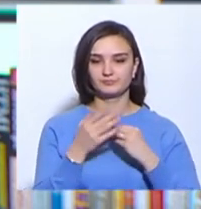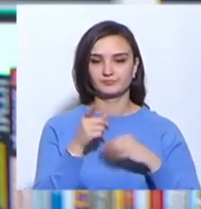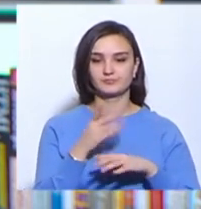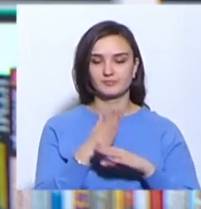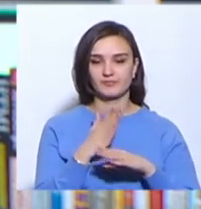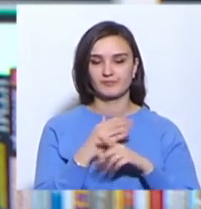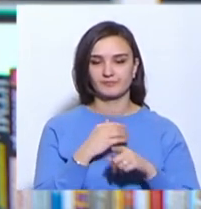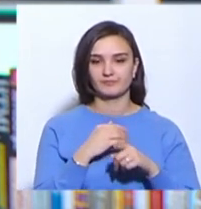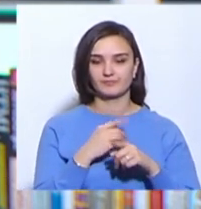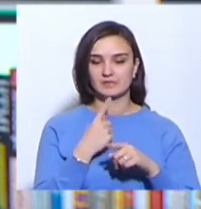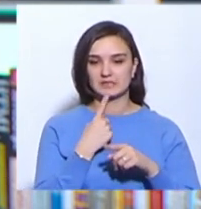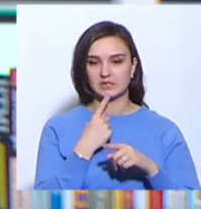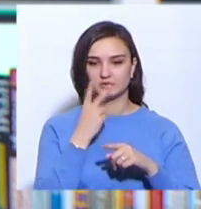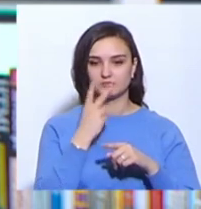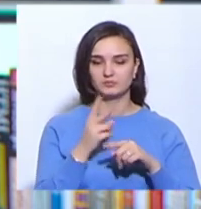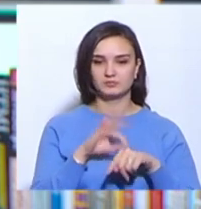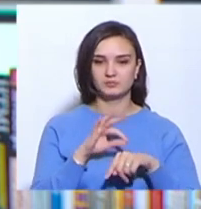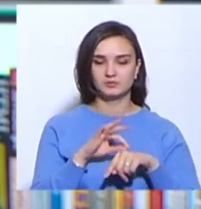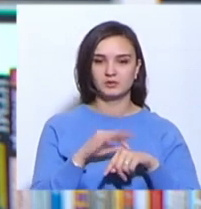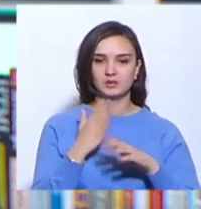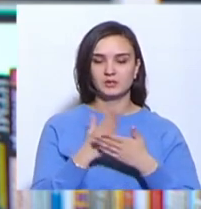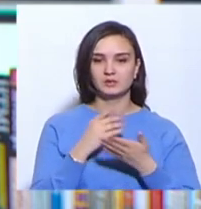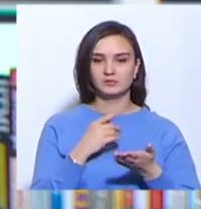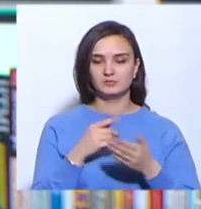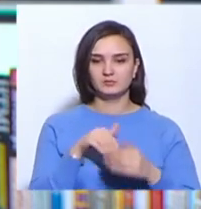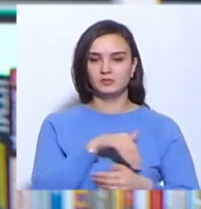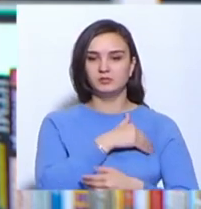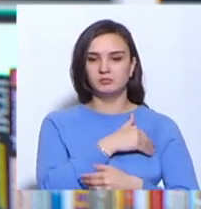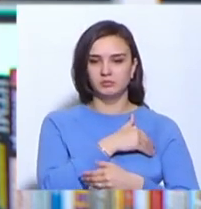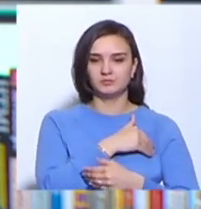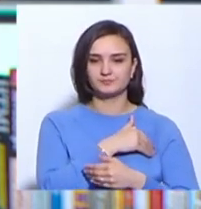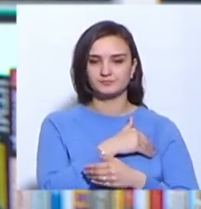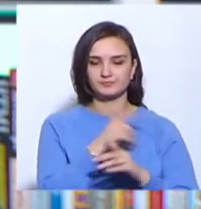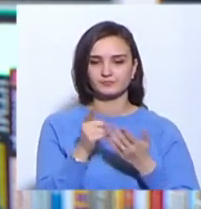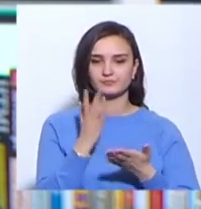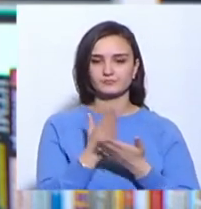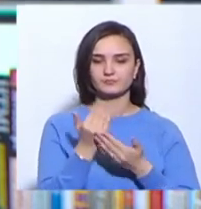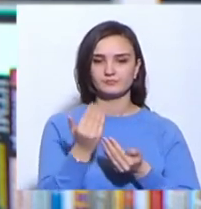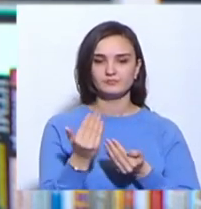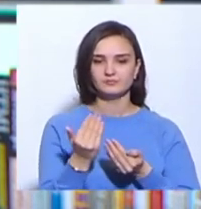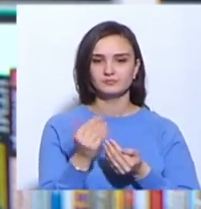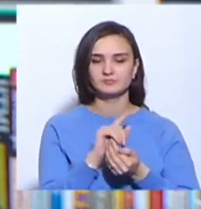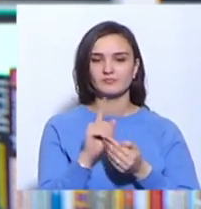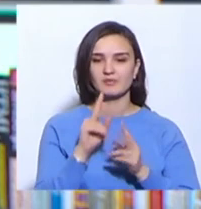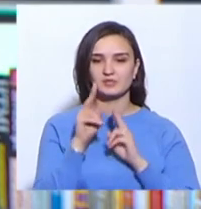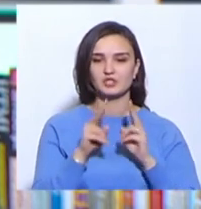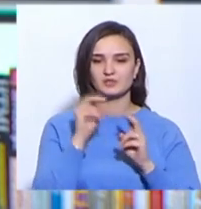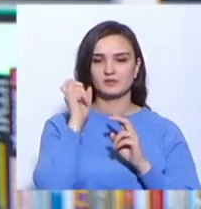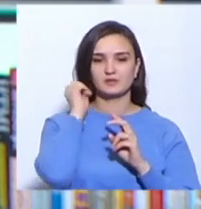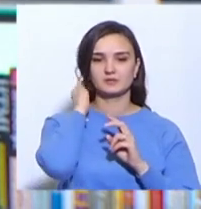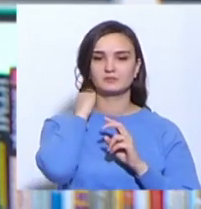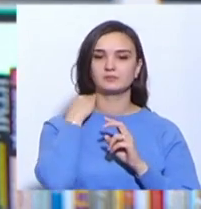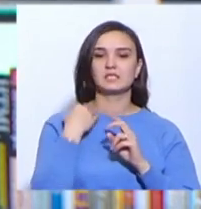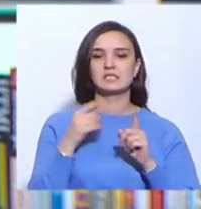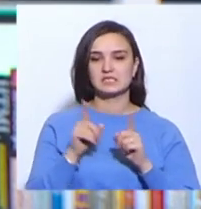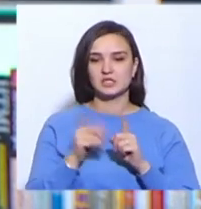გაქვთ საეჭო ნიშნები, თუ თქვენ გაქვთ ტემპერატურა, თუ თქვენ გაქვთ რაიმე ჩივილი,